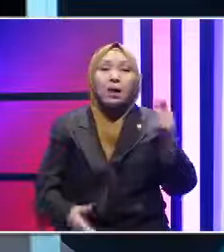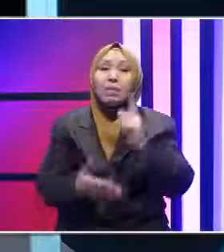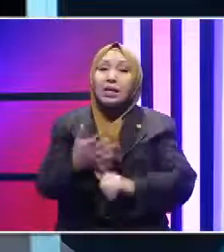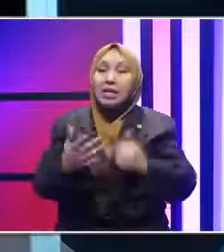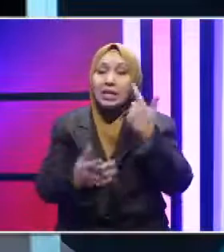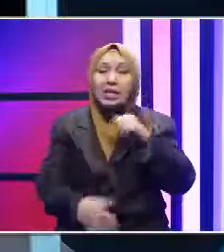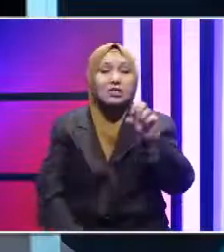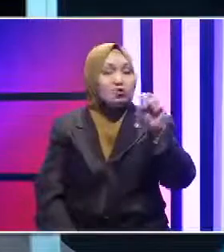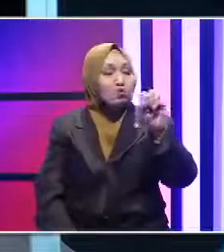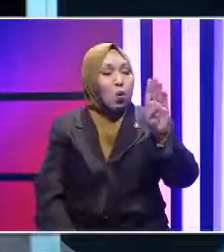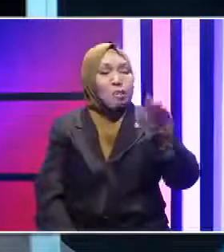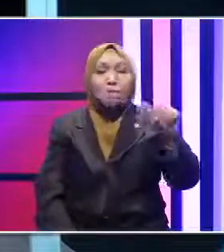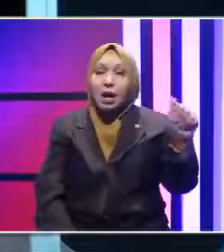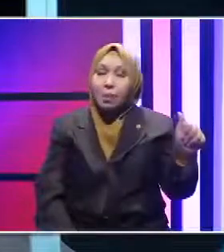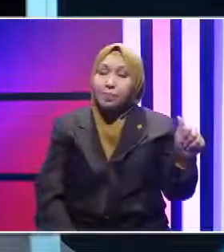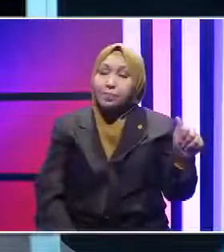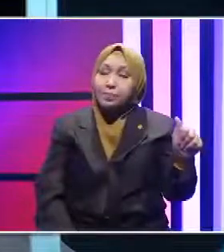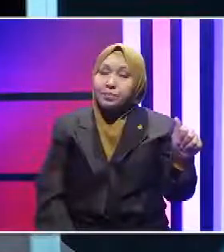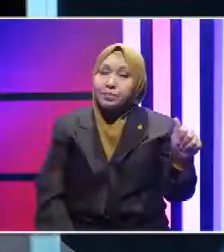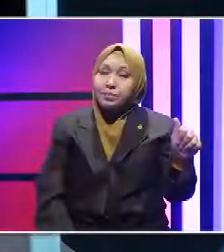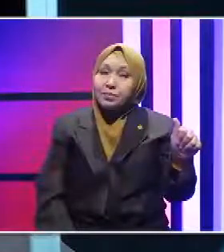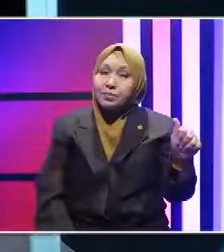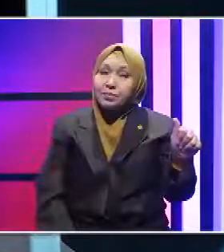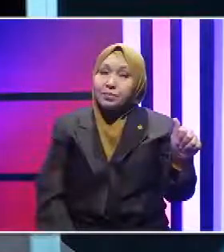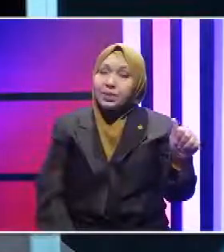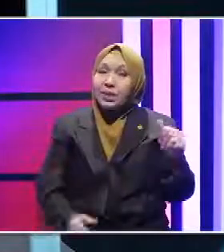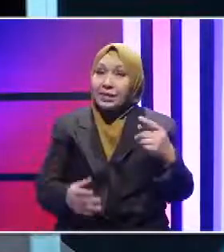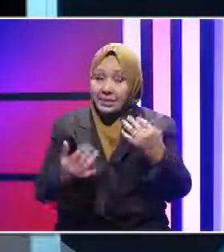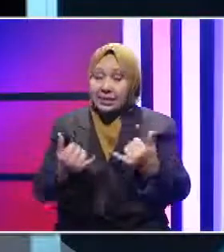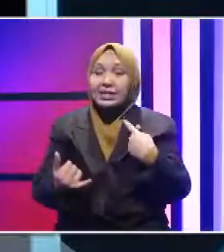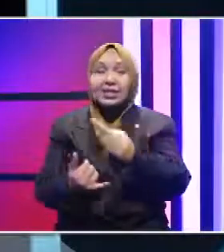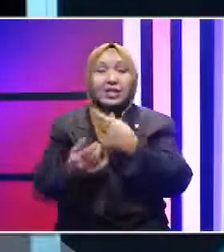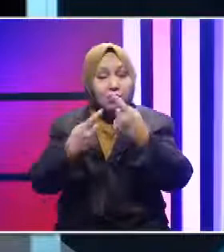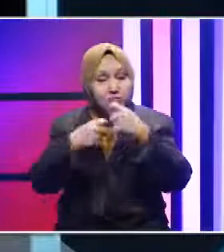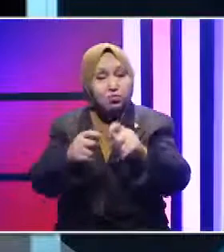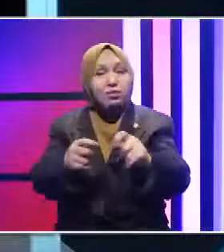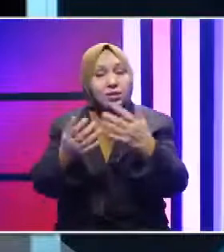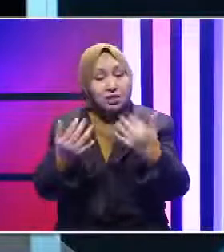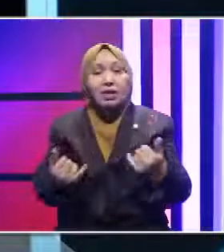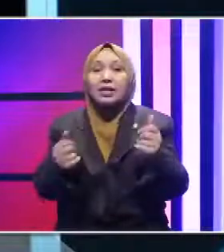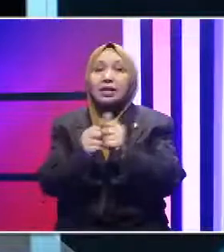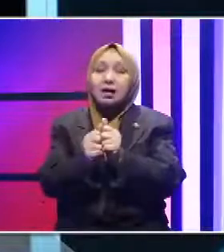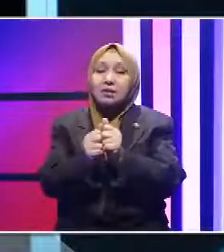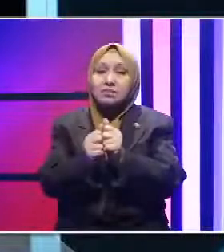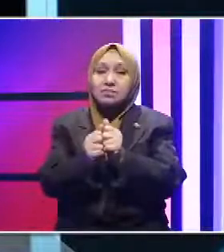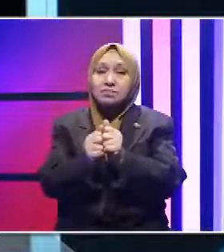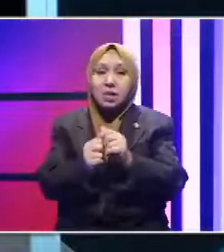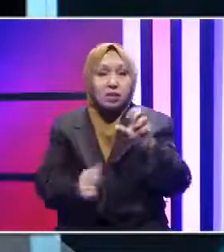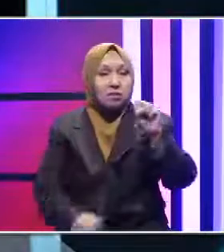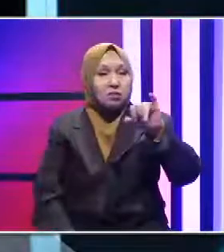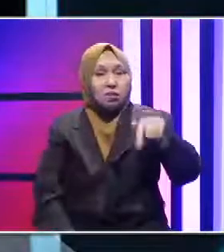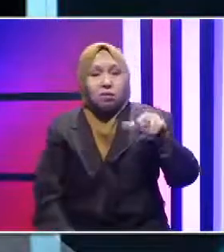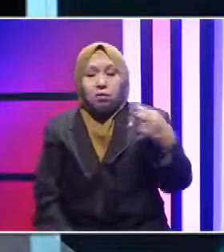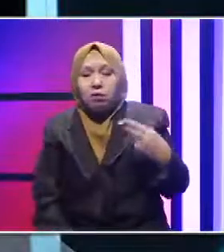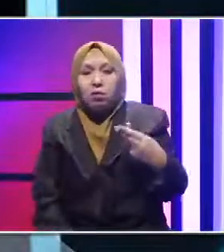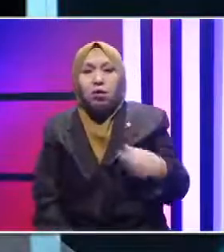bacaan soba, taranum soba. Kan? Jadi kita nak cuba pula sekarang ini dengan bacaan murattal. Sikah boleh Ustaz Fas? Boleh